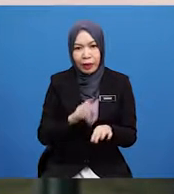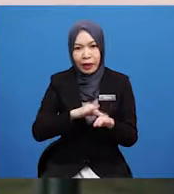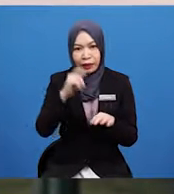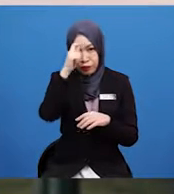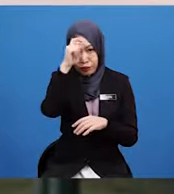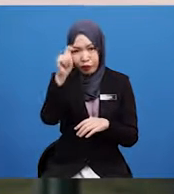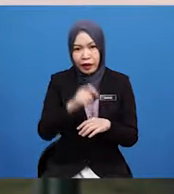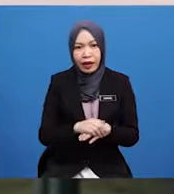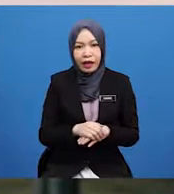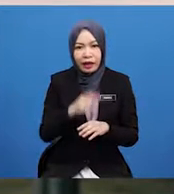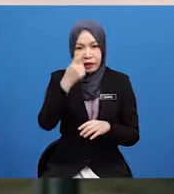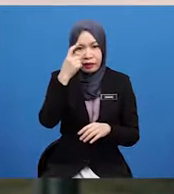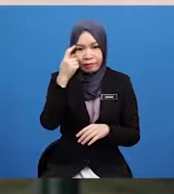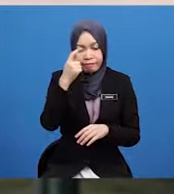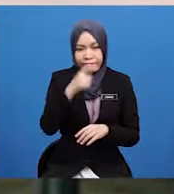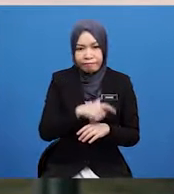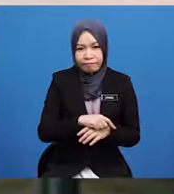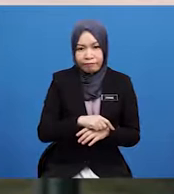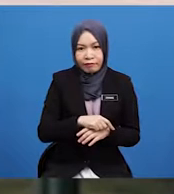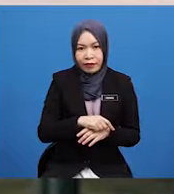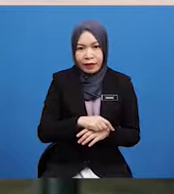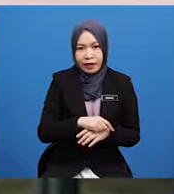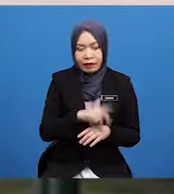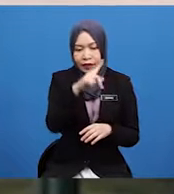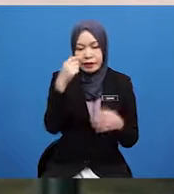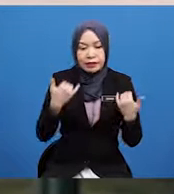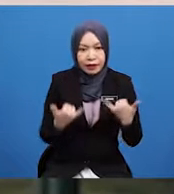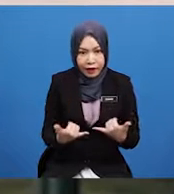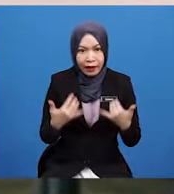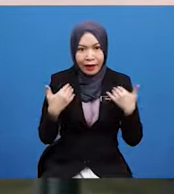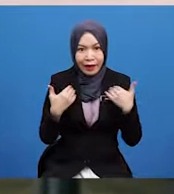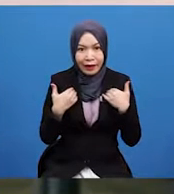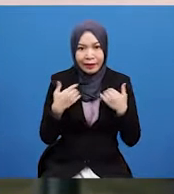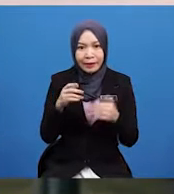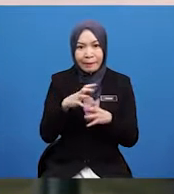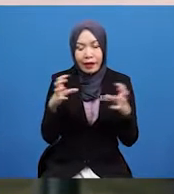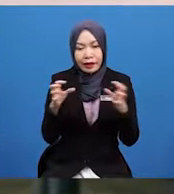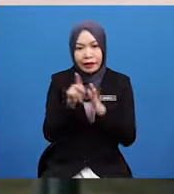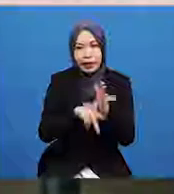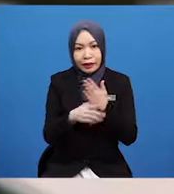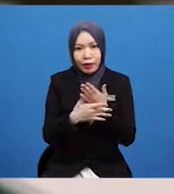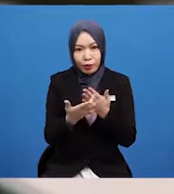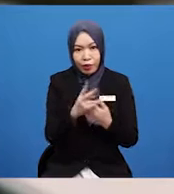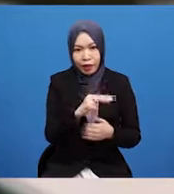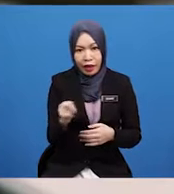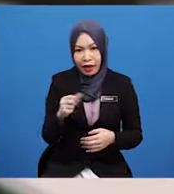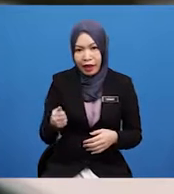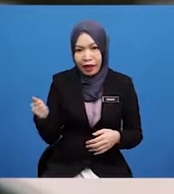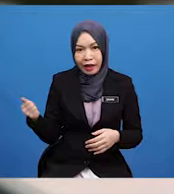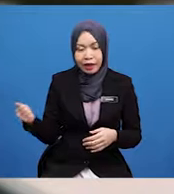kerana semua peralatan itu dapat menyenangkan dan melancarkan kejepit.com Hai